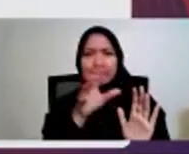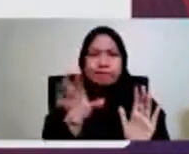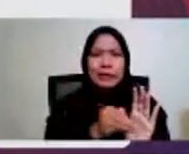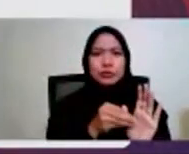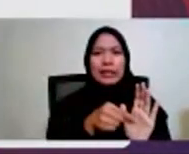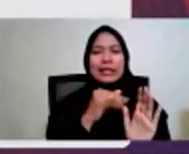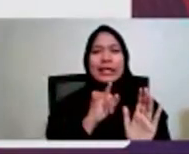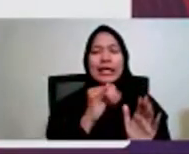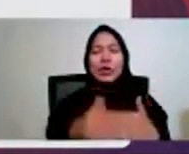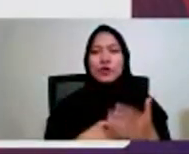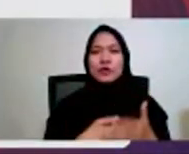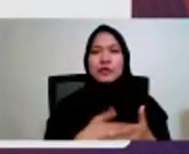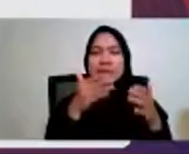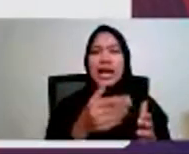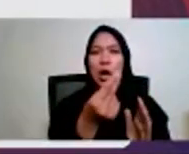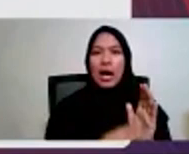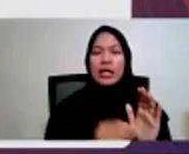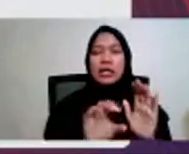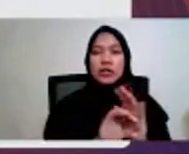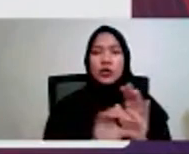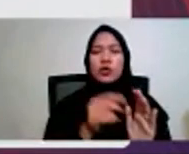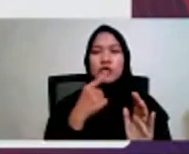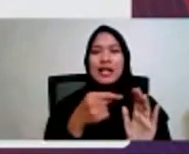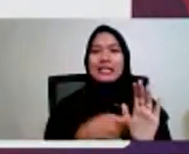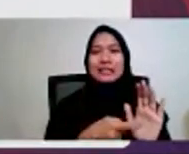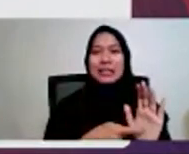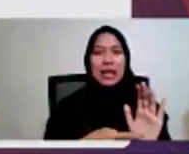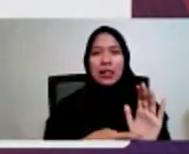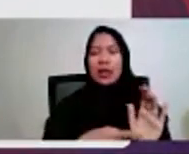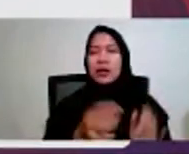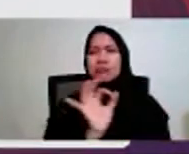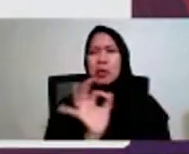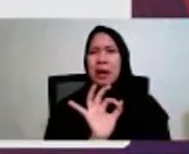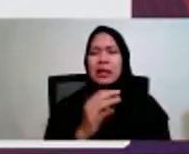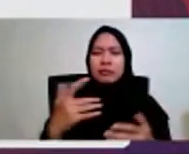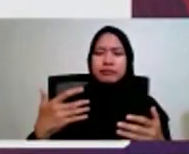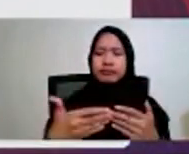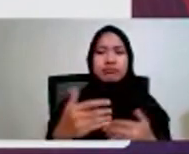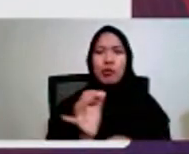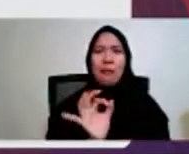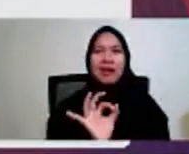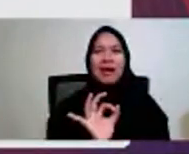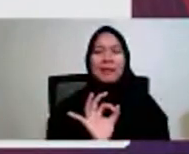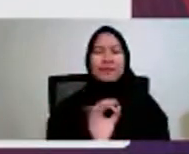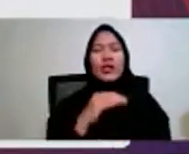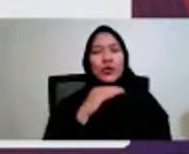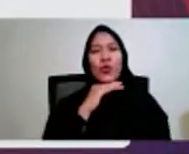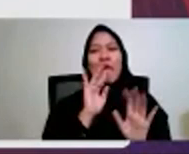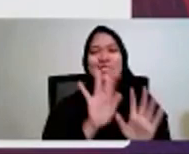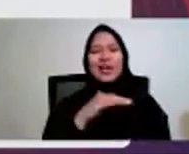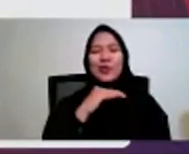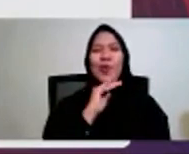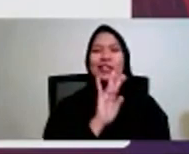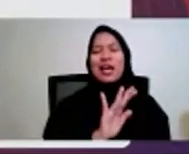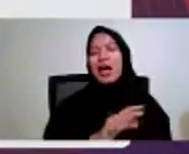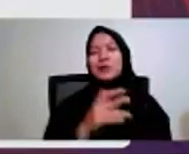industri sektor keuangan misalnya masa digital itu kan belum belum ada selama ini yaitu berbagai hal itu kita tunggu aja deh meski lah